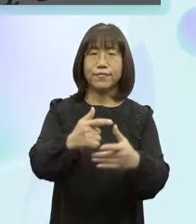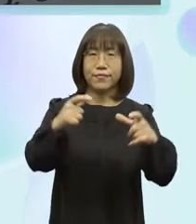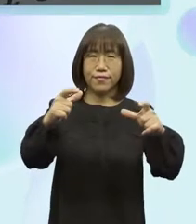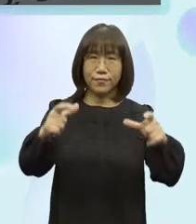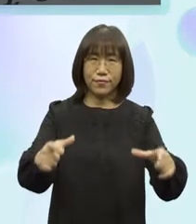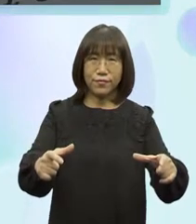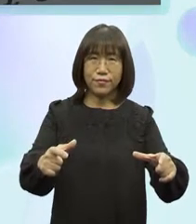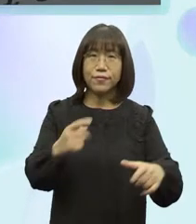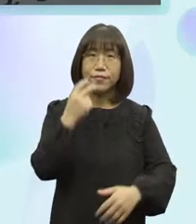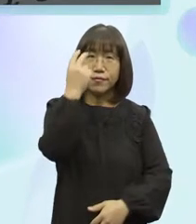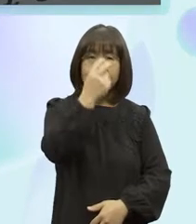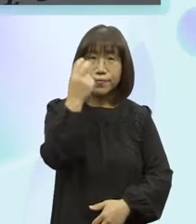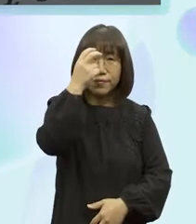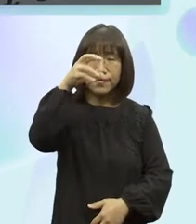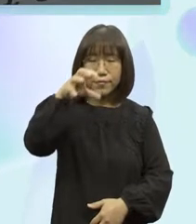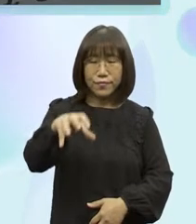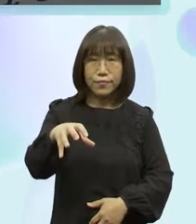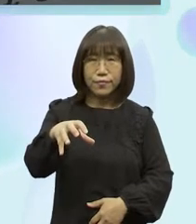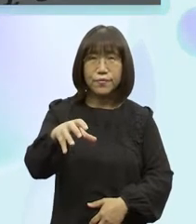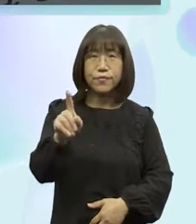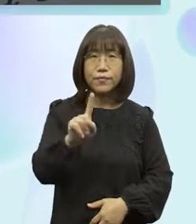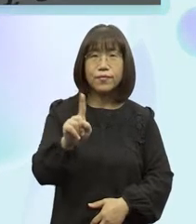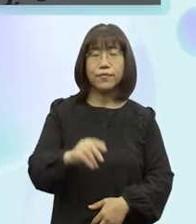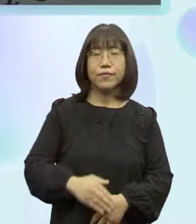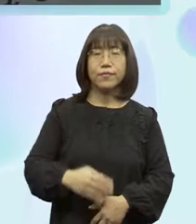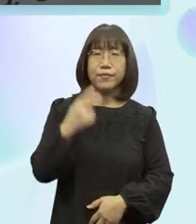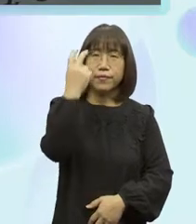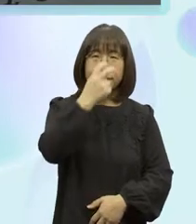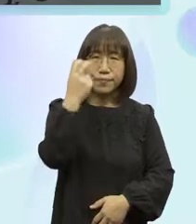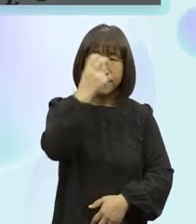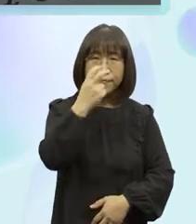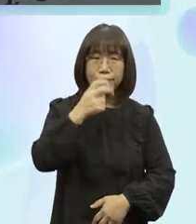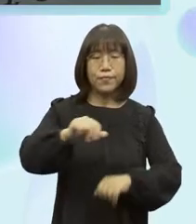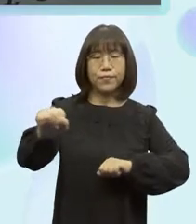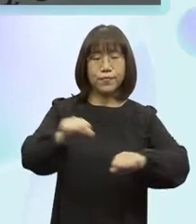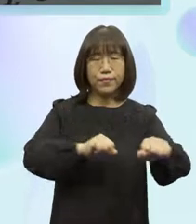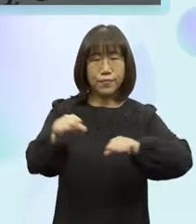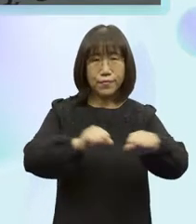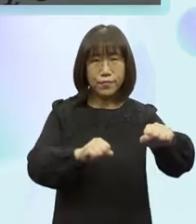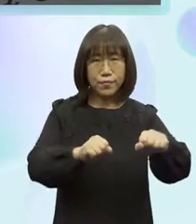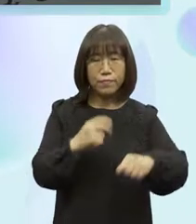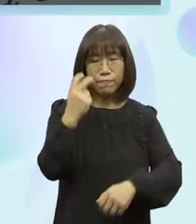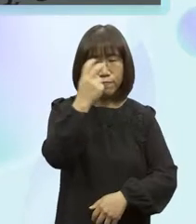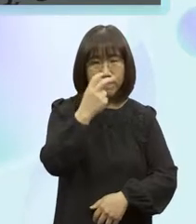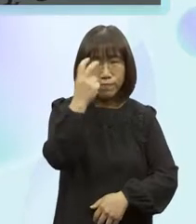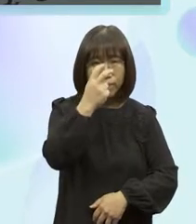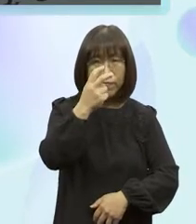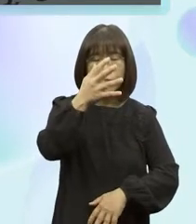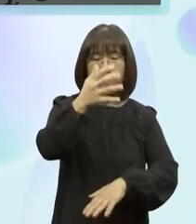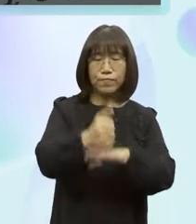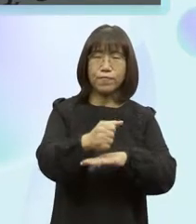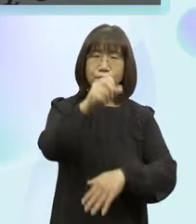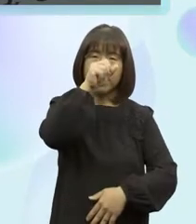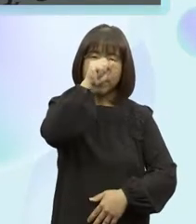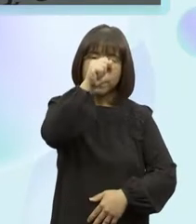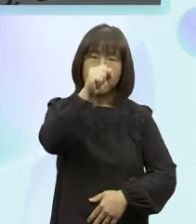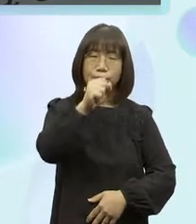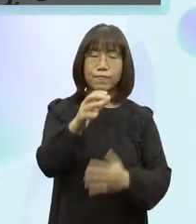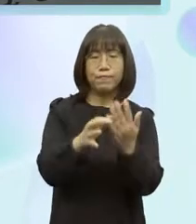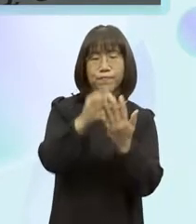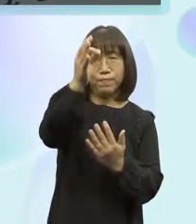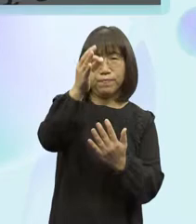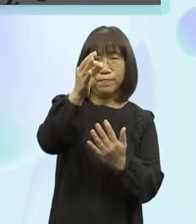강서구가 감사원 6 실시한 2020년 자체감사 활동 심사에서 우소 자체감사 기구로 선 정조의